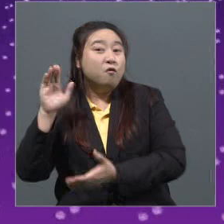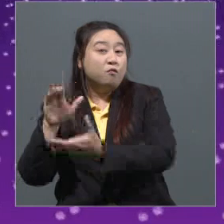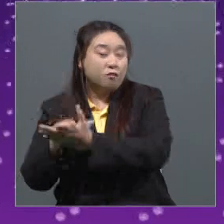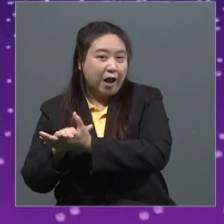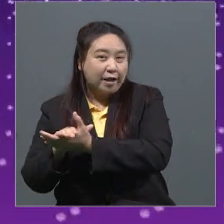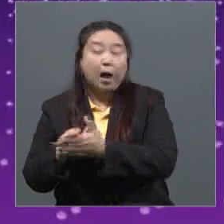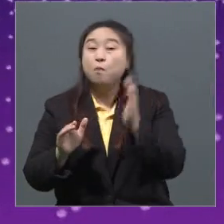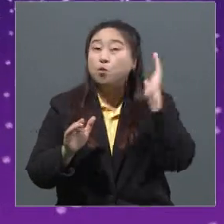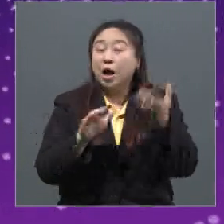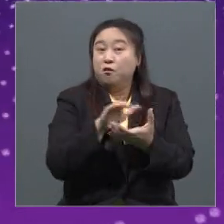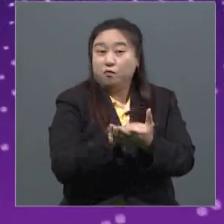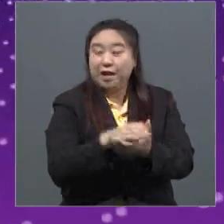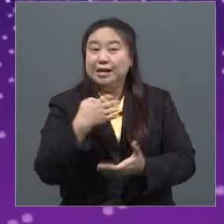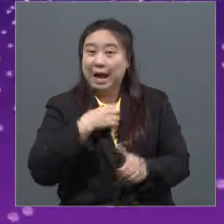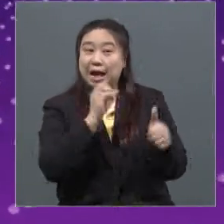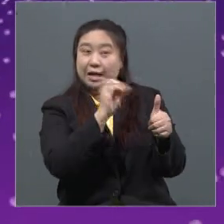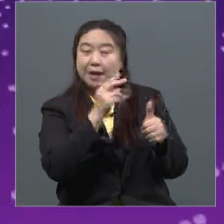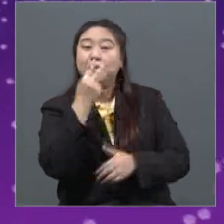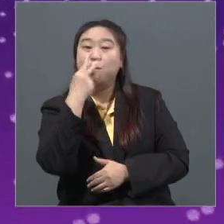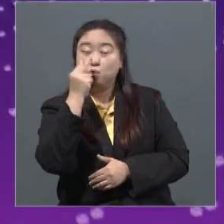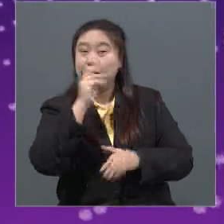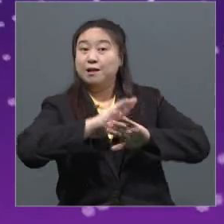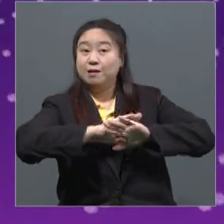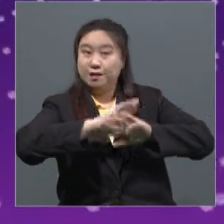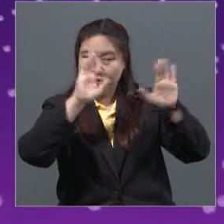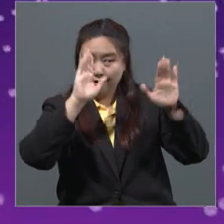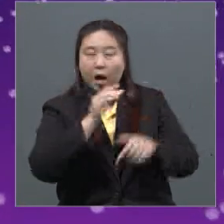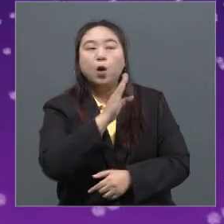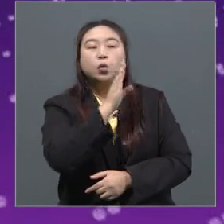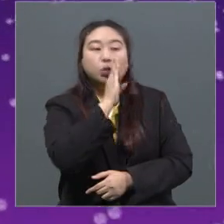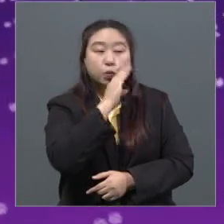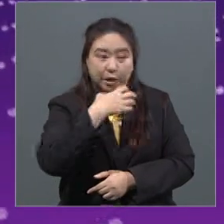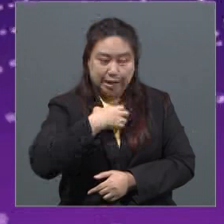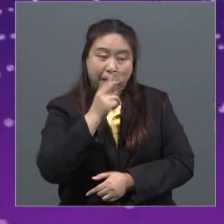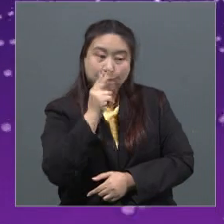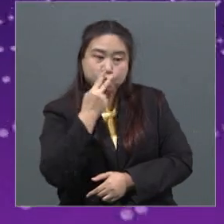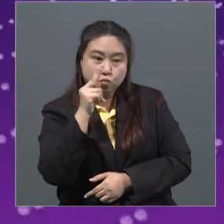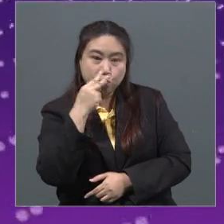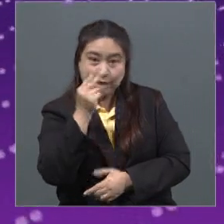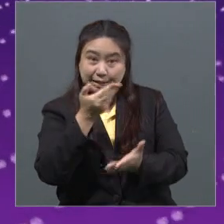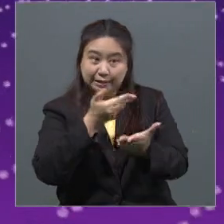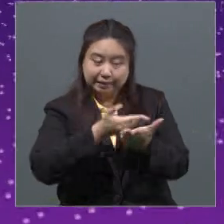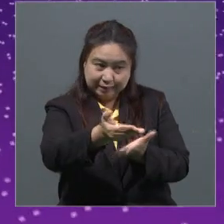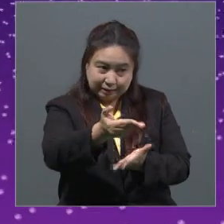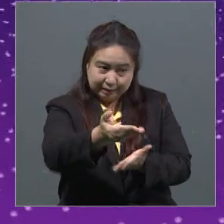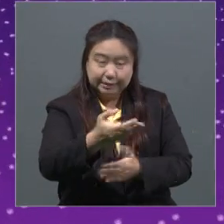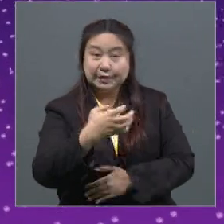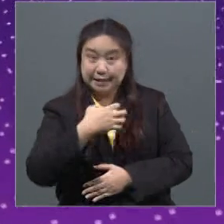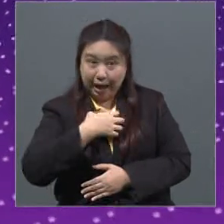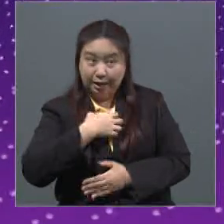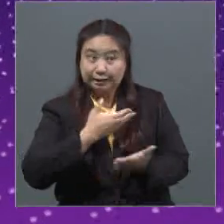อยากที่จะให้เลิกบุหรี่หรือบุหรี่ไฟฟ้าสมมติว่าถ้าจะไปซื้อบุหรี่มาสักซองหนึ่งหรือว่าจะไปซื้อน้ำยาของบุหรี่